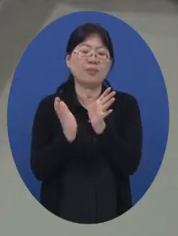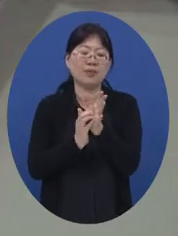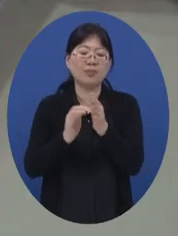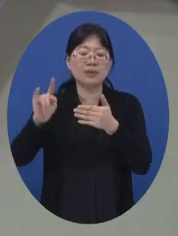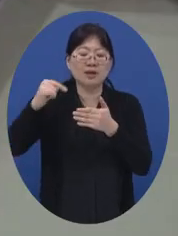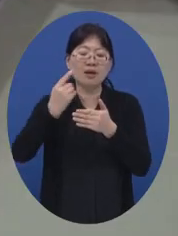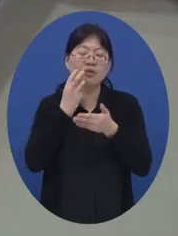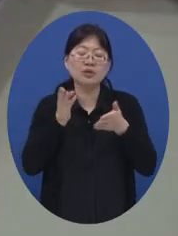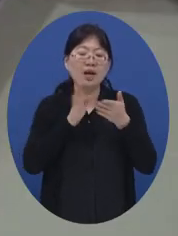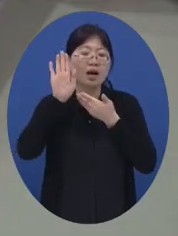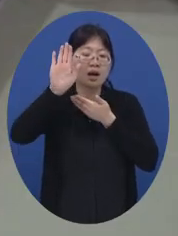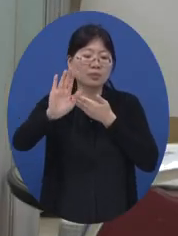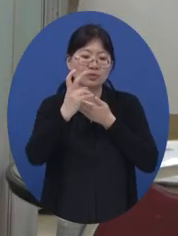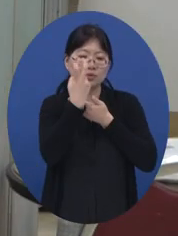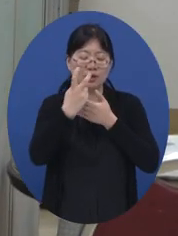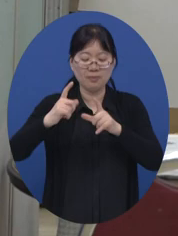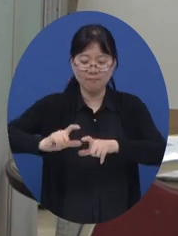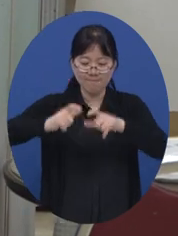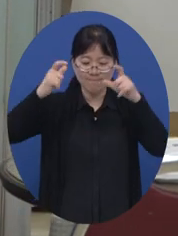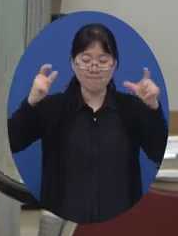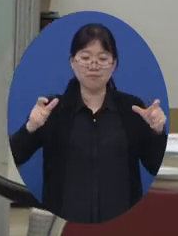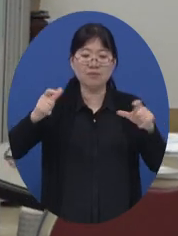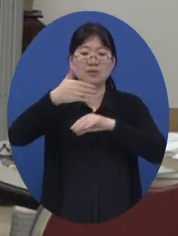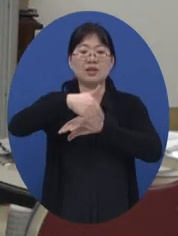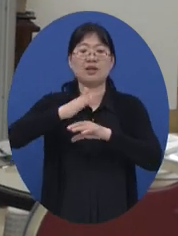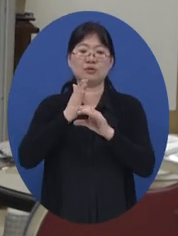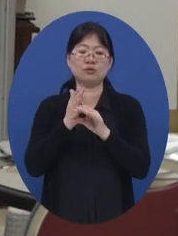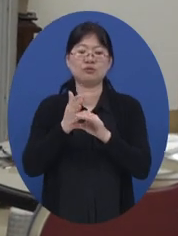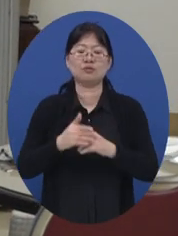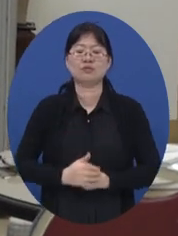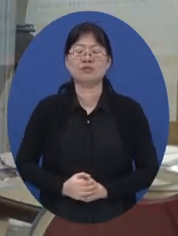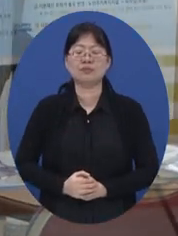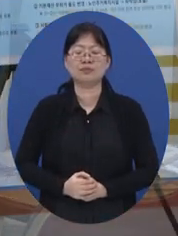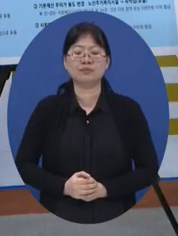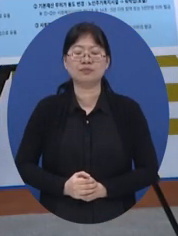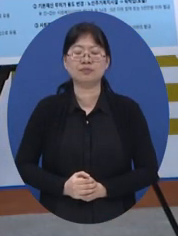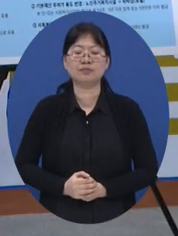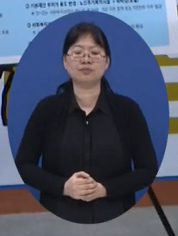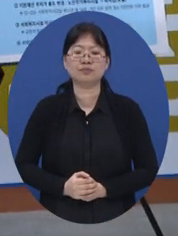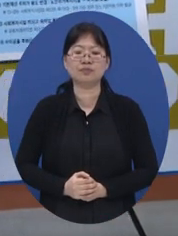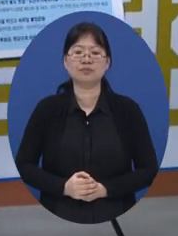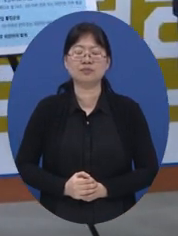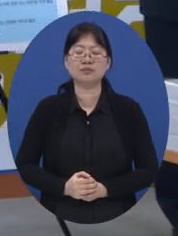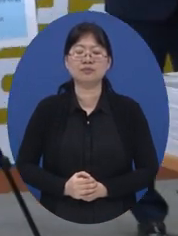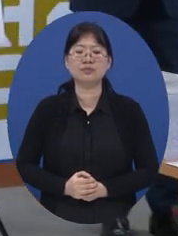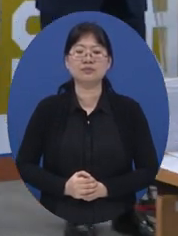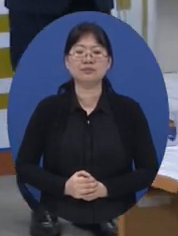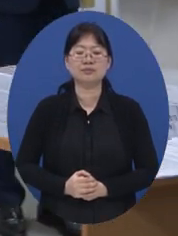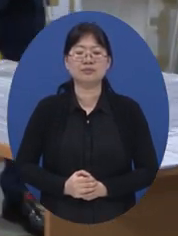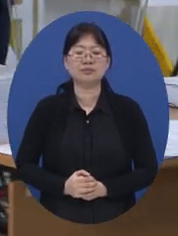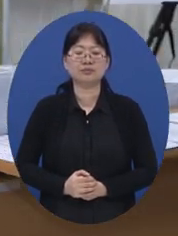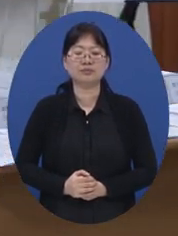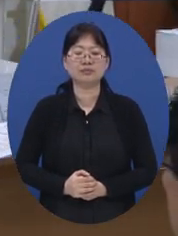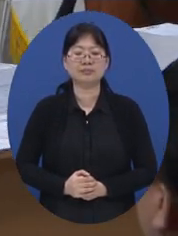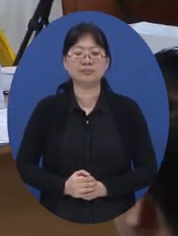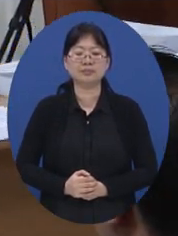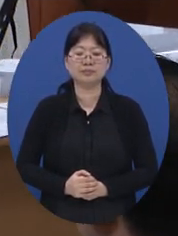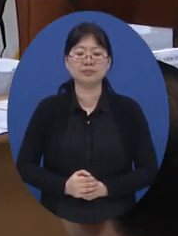벌였고, 경기도는 앞으로 수사 범위를 더 확대한다는 방침입니다. 경기지TV 최지연입니다.